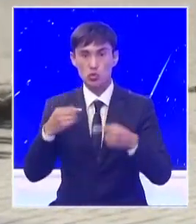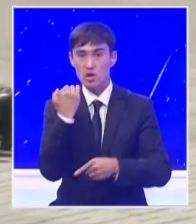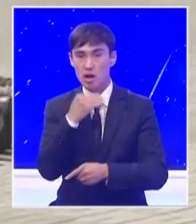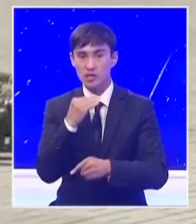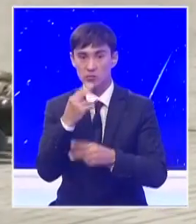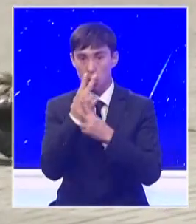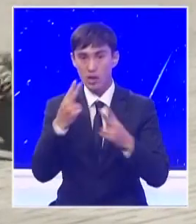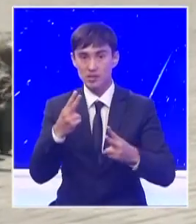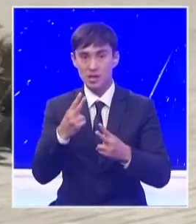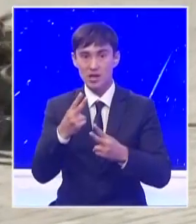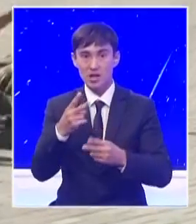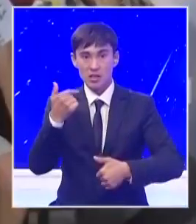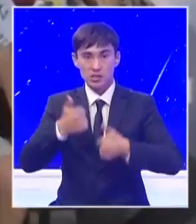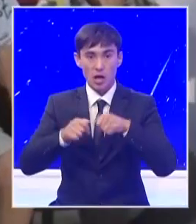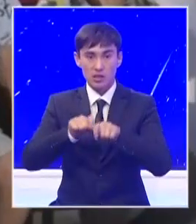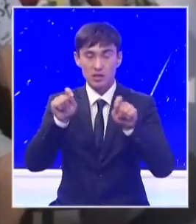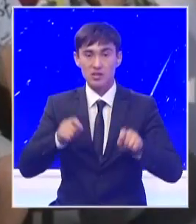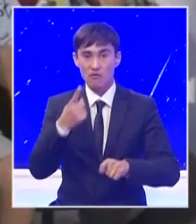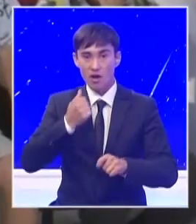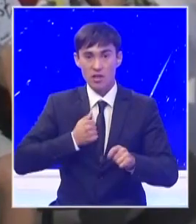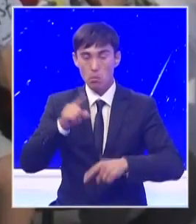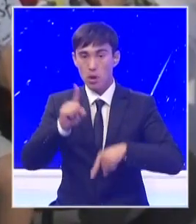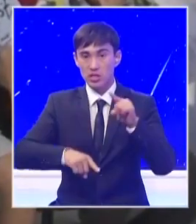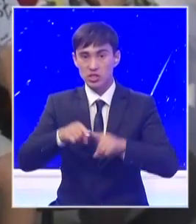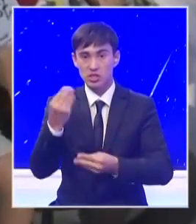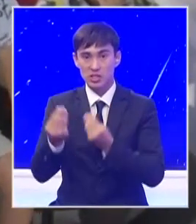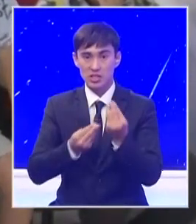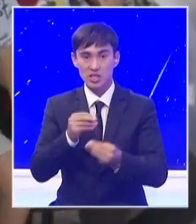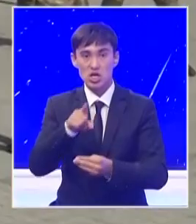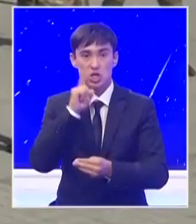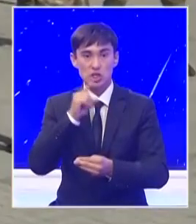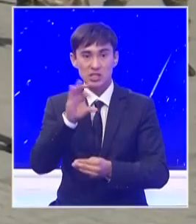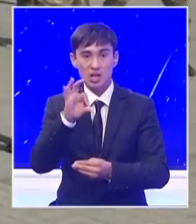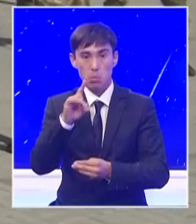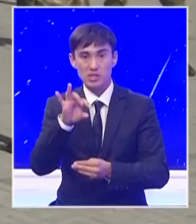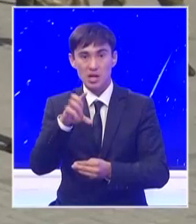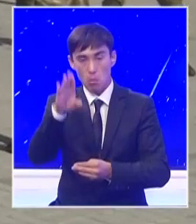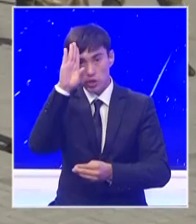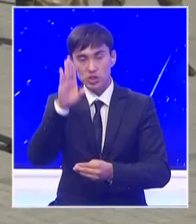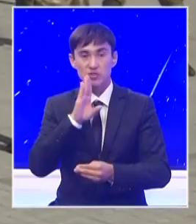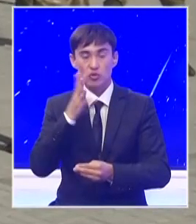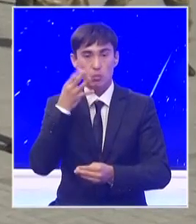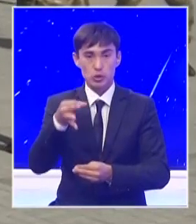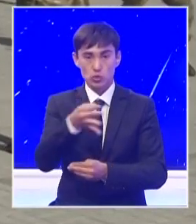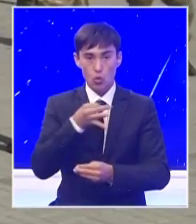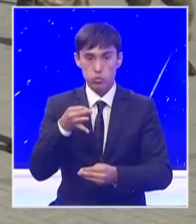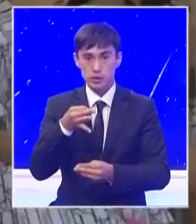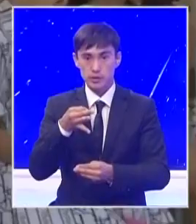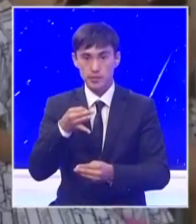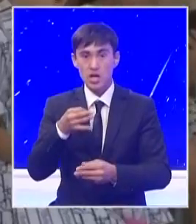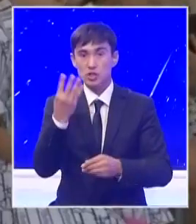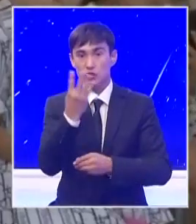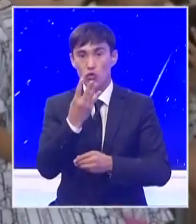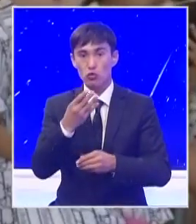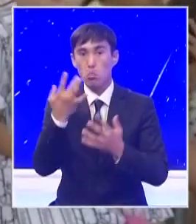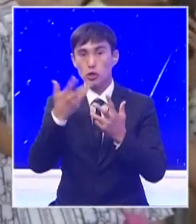качества продемонстрировали на церемонии открытия военно-патриотических игр «ЖАС-Сарбас» мальчишки и девчонки Алматинской области. В